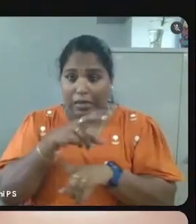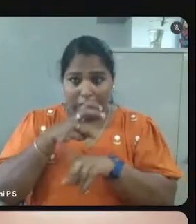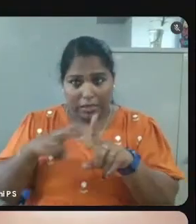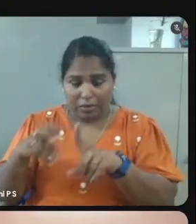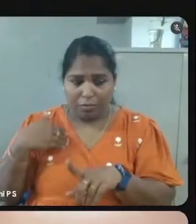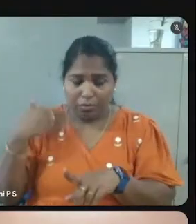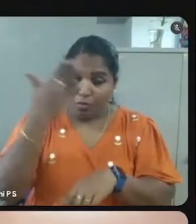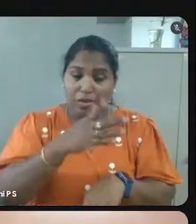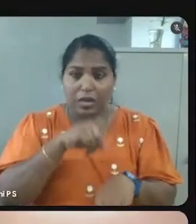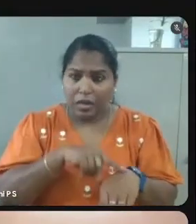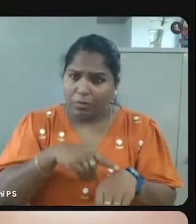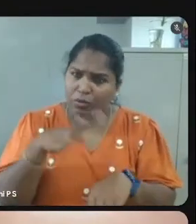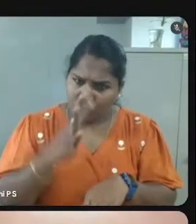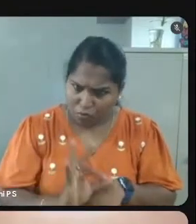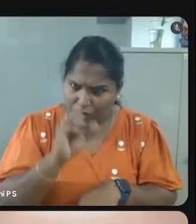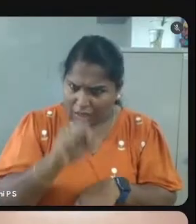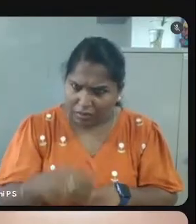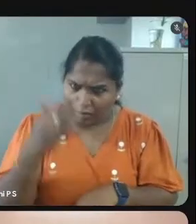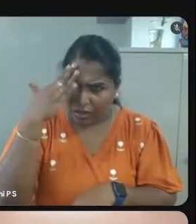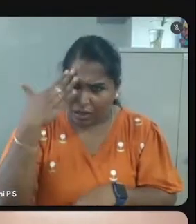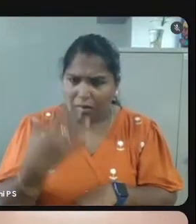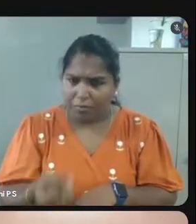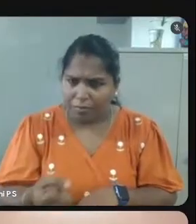ഇങ്ങനെ കേട്ടത്. അപ്പൊ അത് ശരിക്കും ഉള്ളതാണോ എന്ന് അറിയാനൊരു